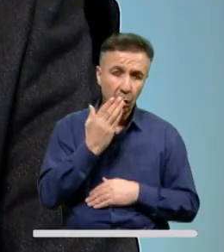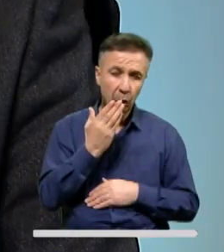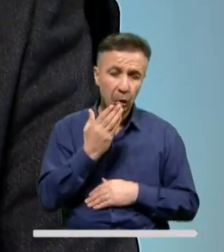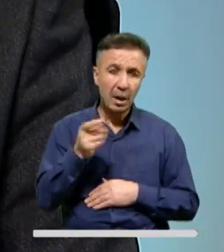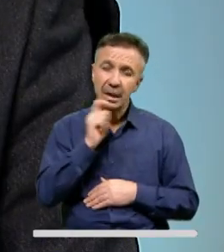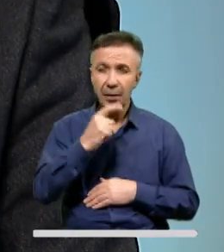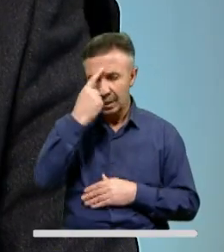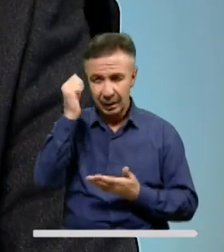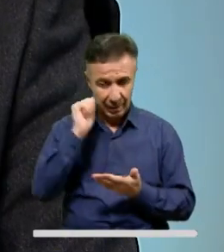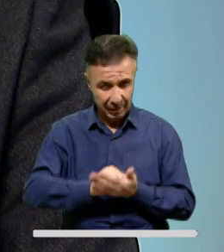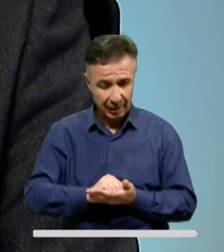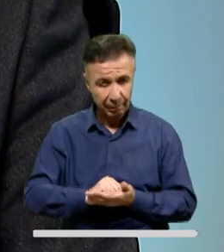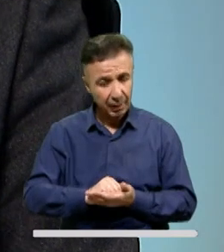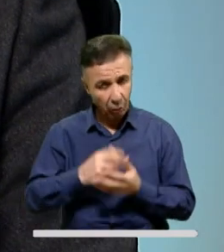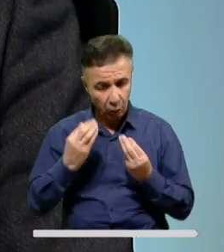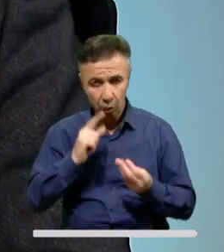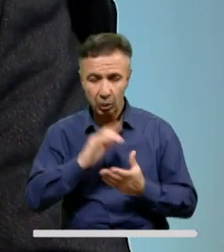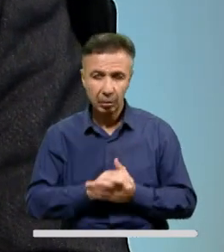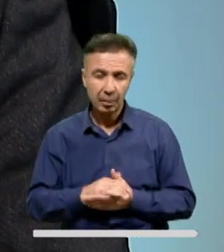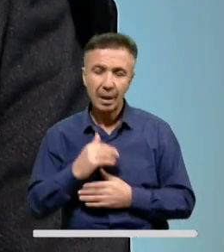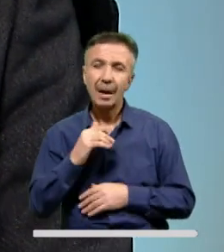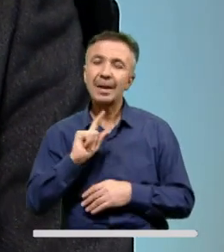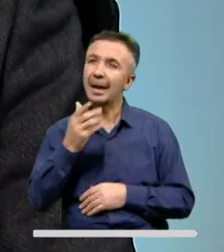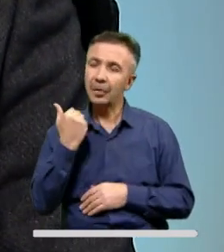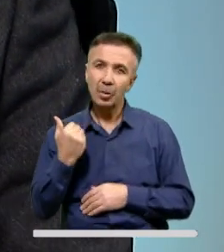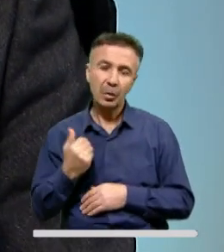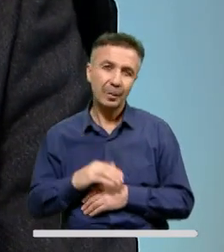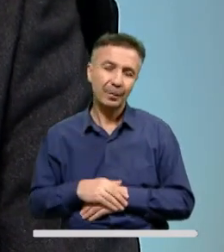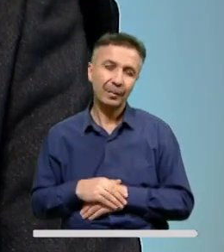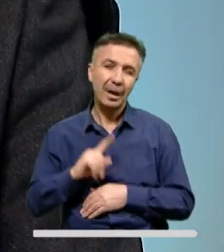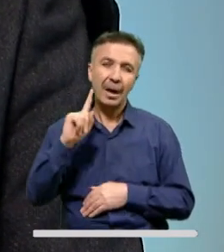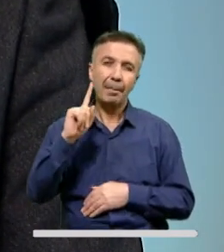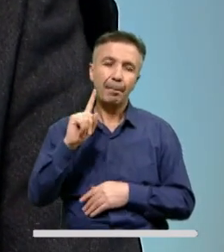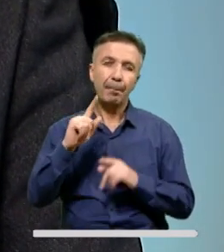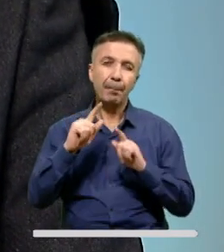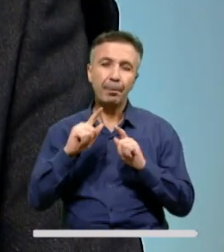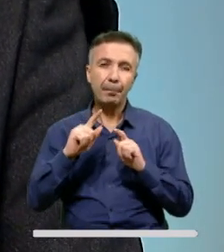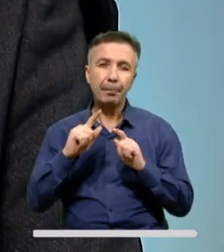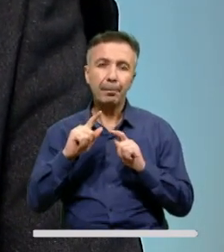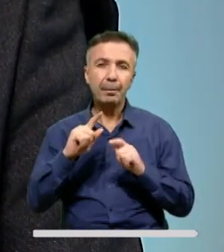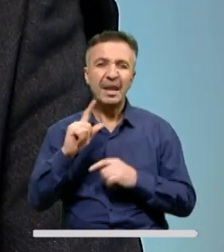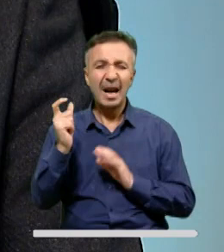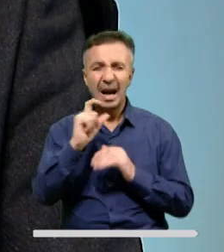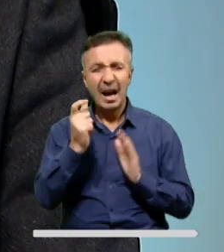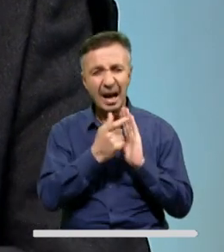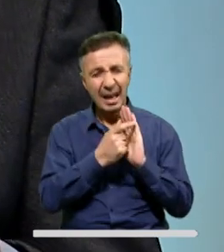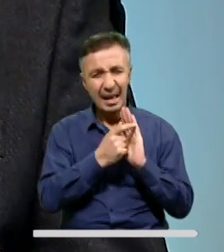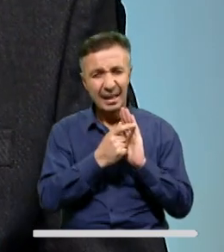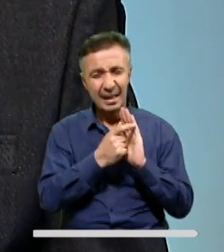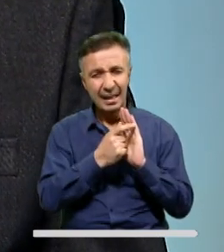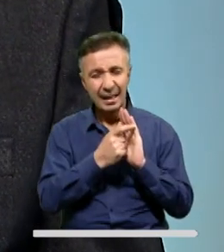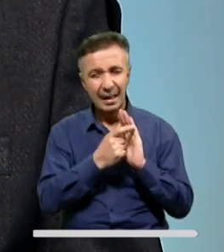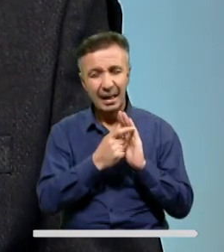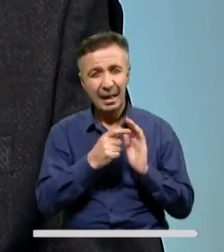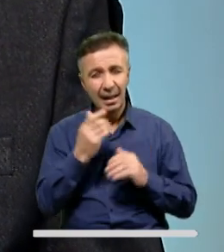sehiv secdesi gerekmez. Eğer zaten üç ayet yani bir satırlık bir ayet okumuşsanız başka bir sureye